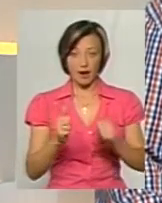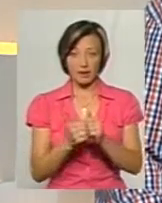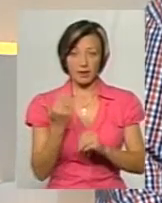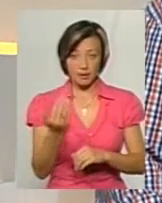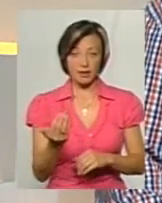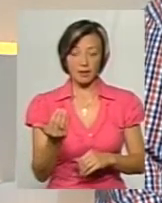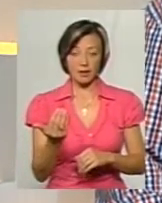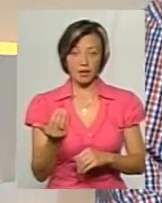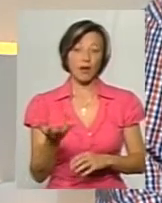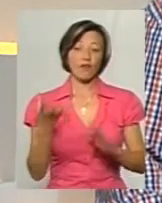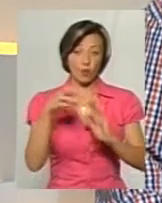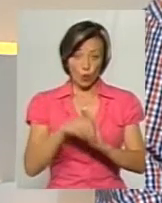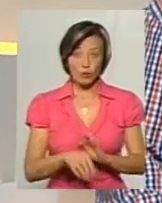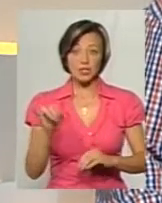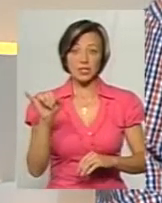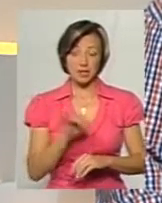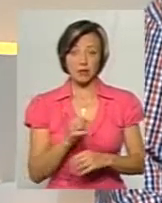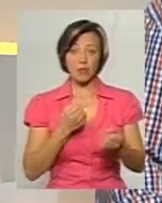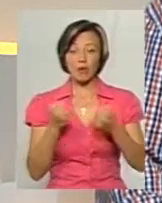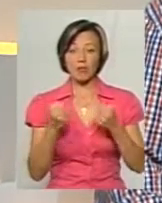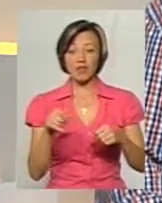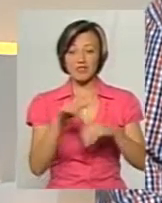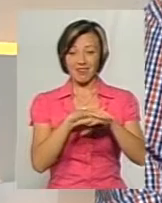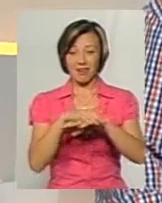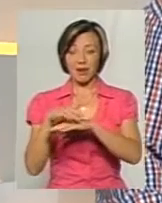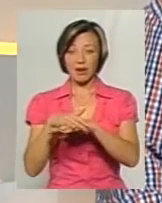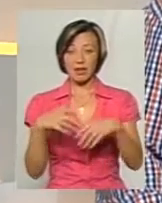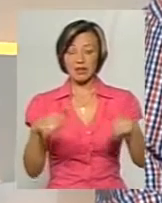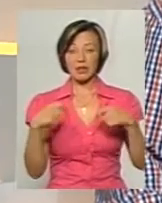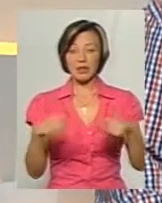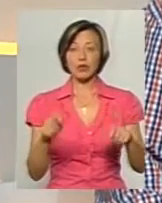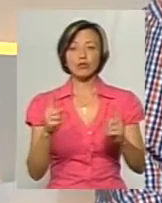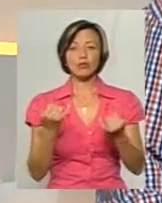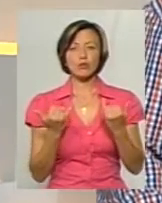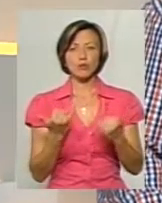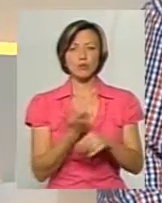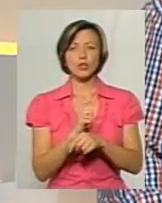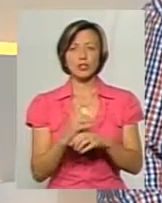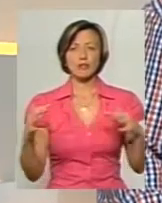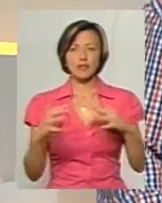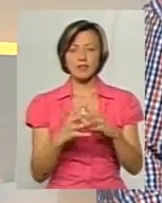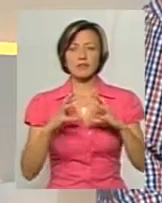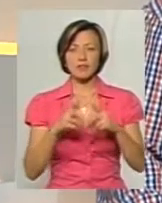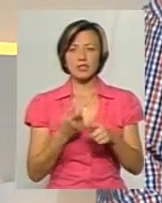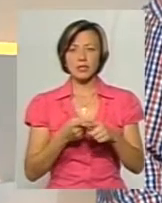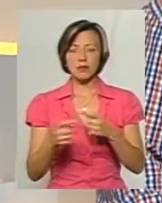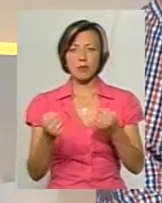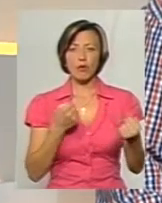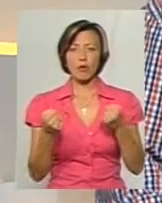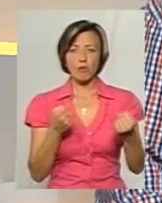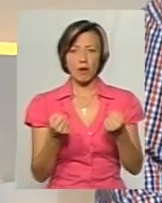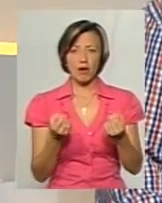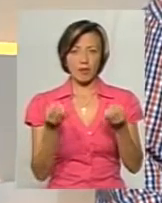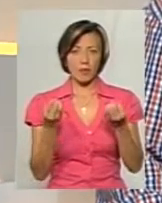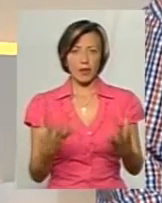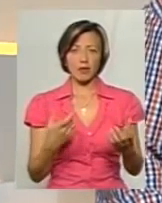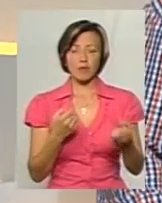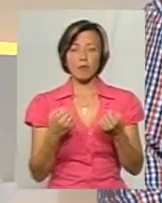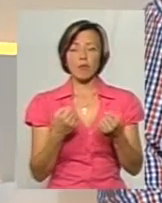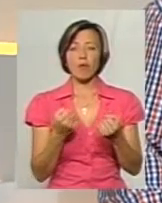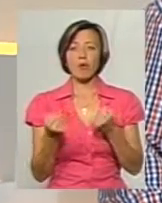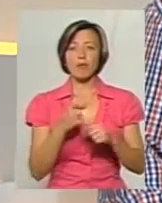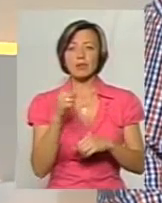своєї країни. В тому числі і боротьба за ринки. Чому сьогодні більшість війн, які йдуть в світі, це боротьба, банальна боротьба за ринок збуту.